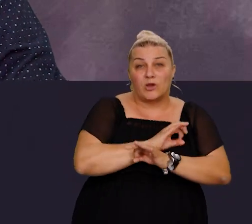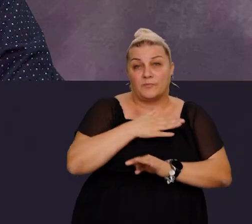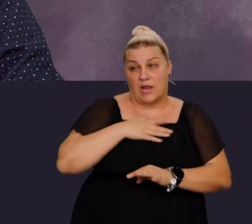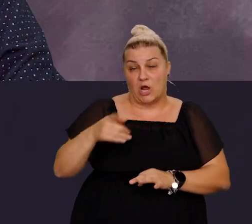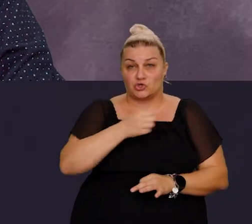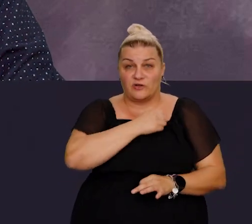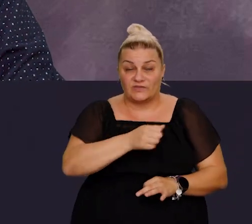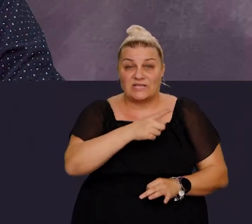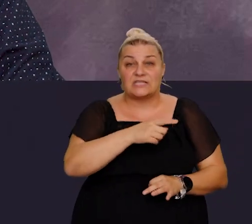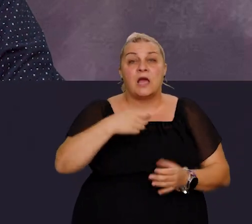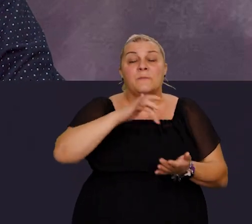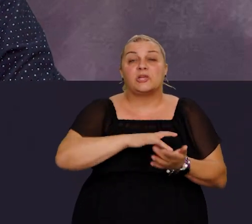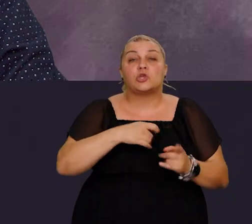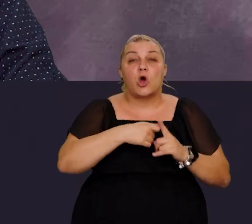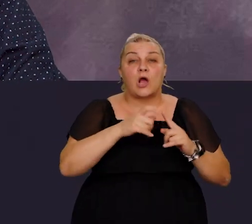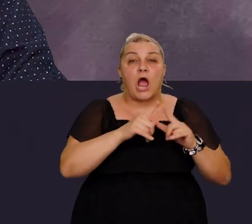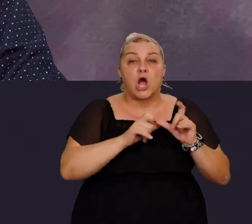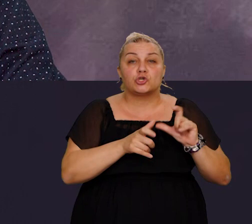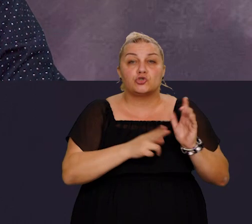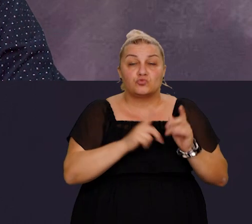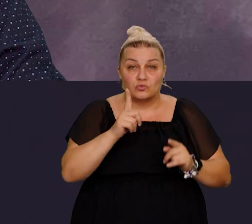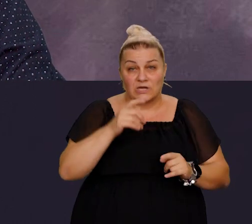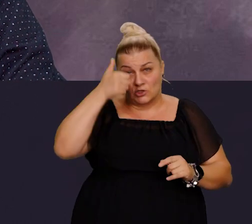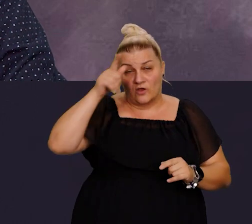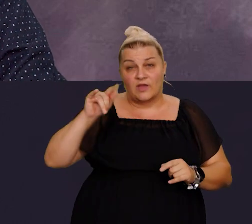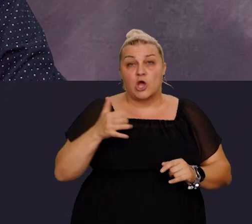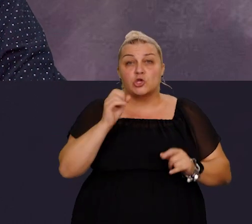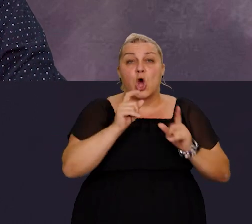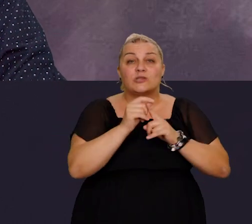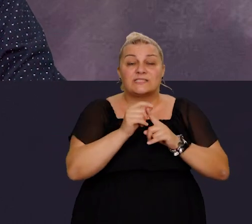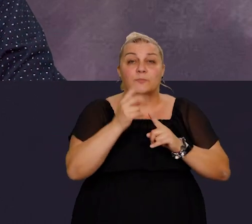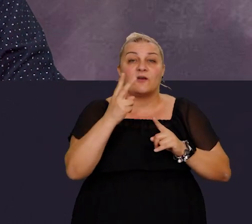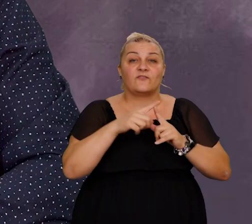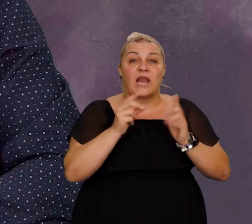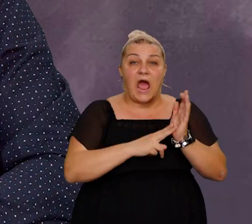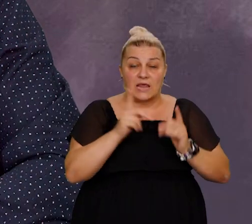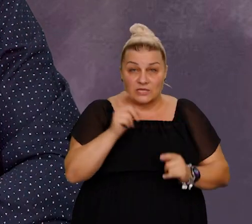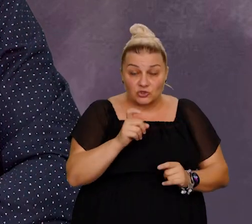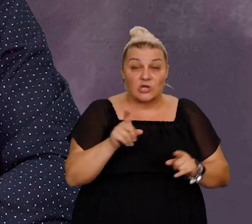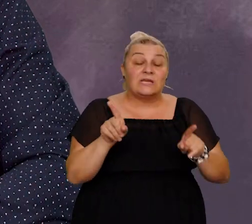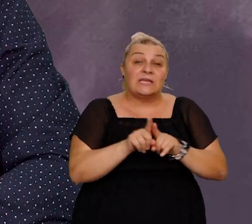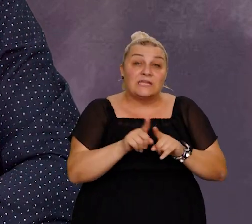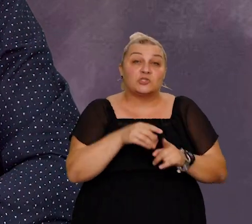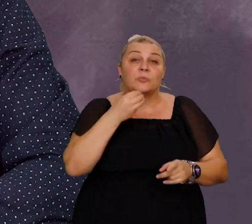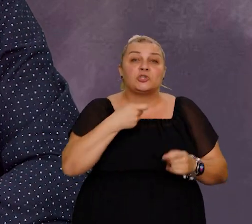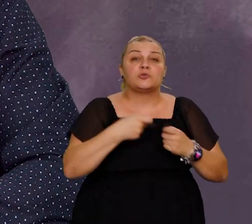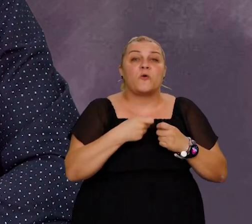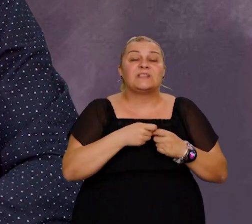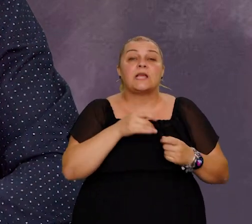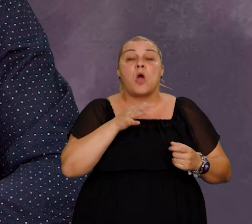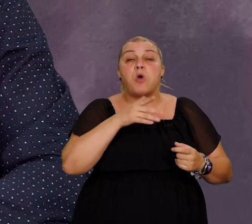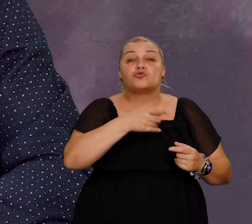na Kašunima, našem Josipu Vraniću, ali pričat ćemo i udruzi Bošnjaka, sudionika Domovinskog